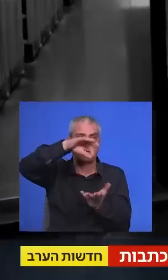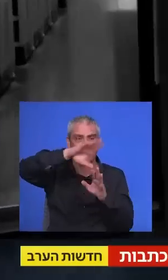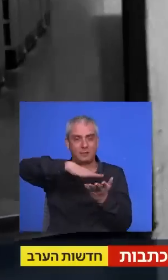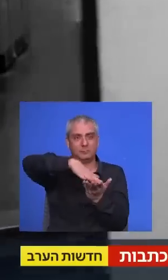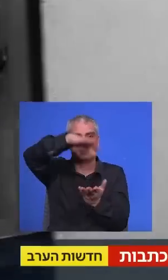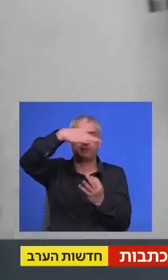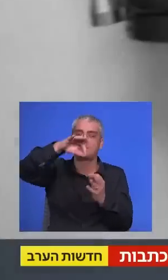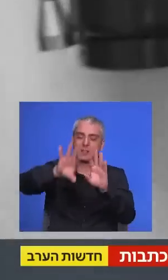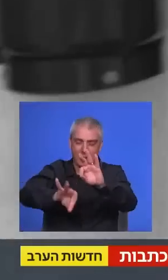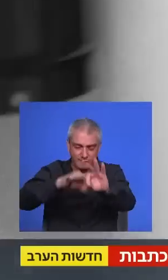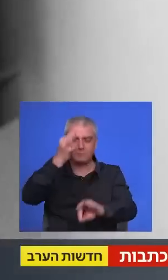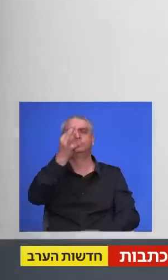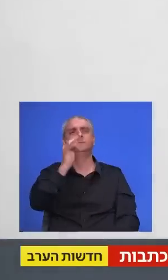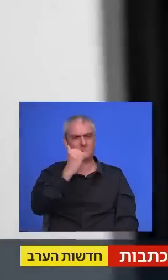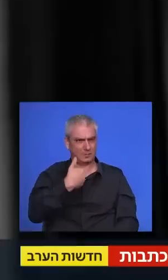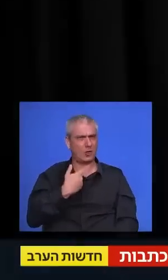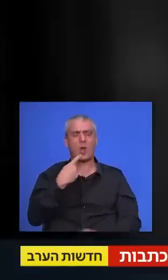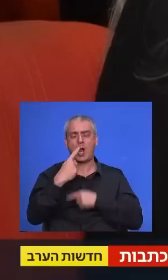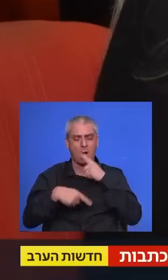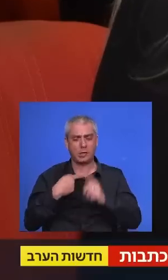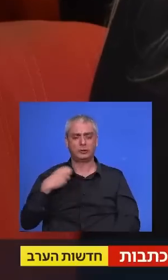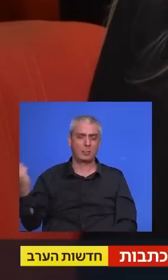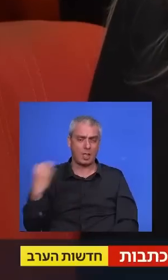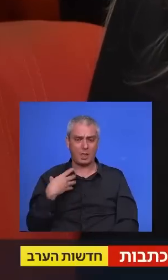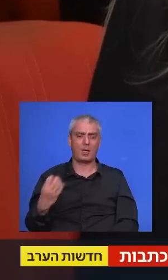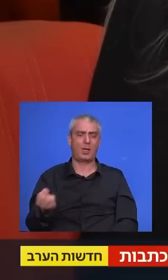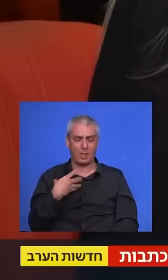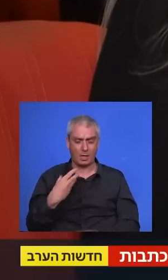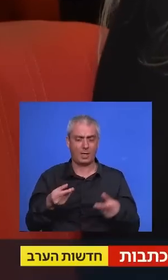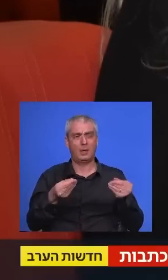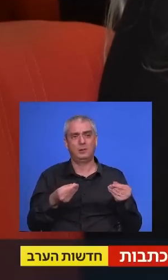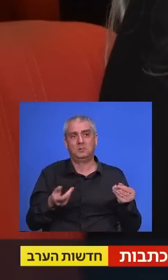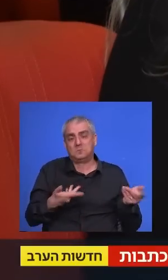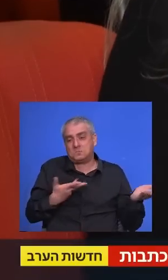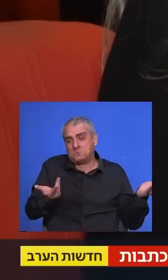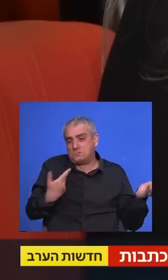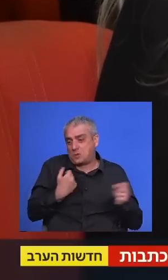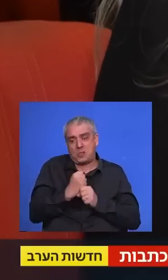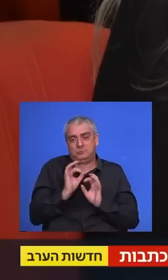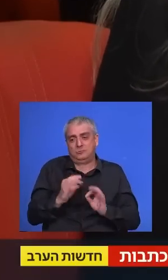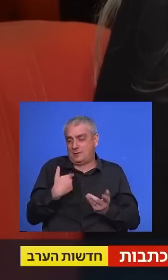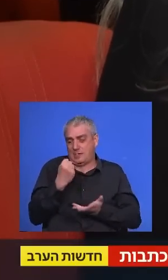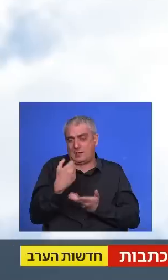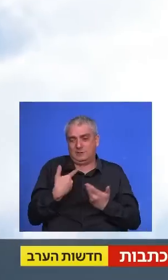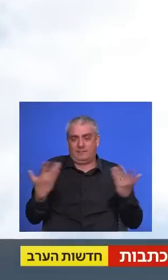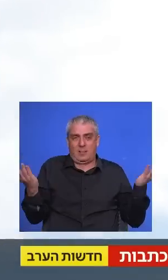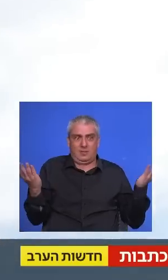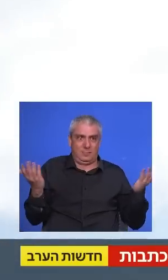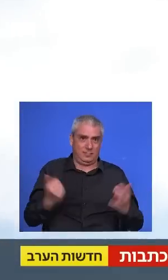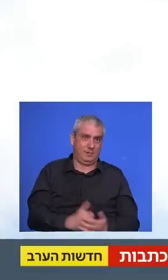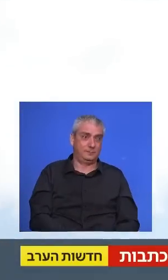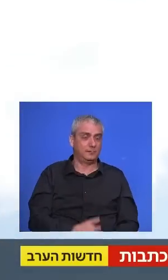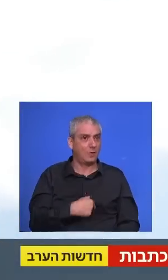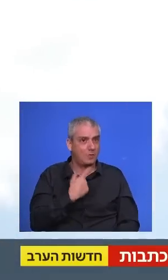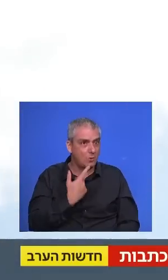מין מכתב. היא אומרת, כן, אנחנו מקבלים מכתב כזה כל שנה, אבל לא עושים עם זה כלום, כי אין לנו תקציב. אז